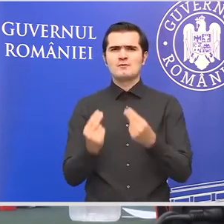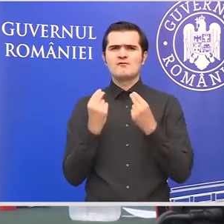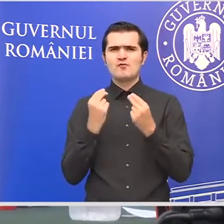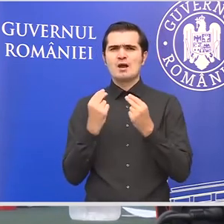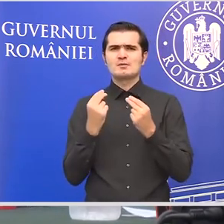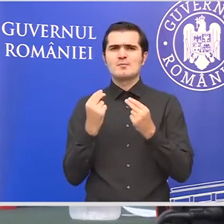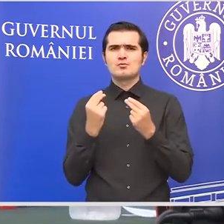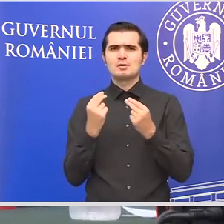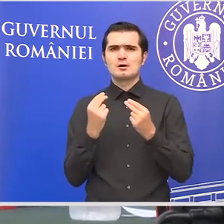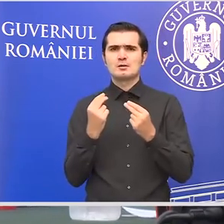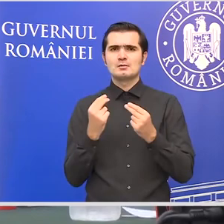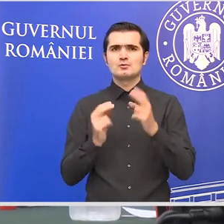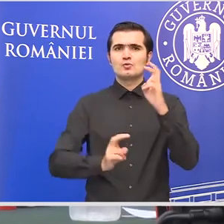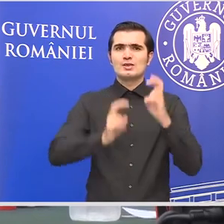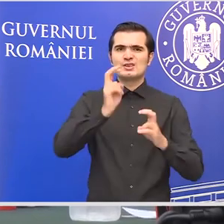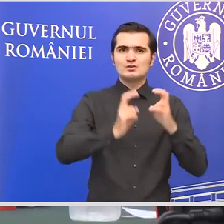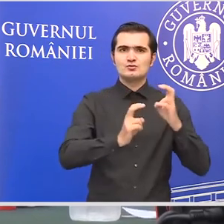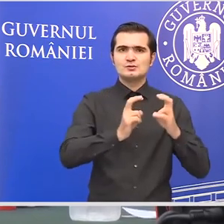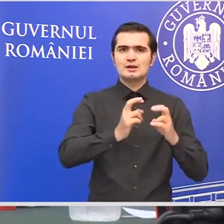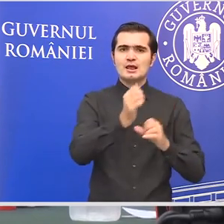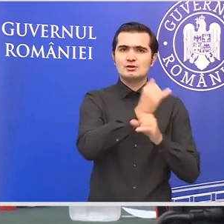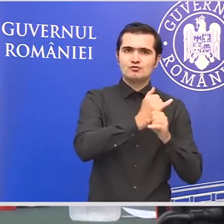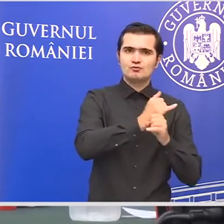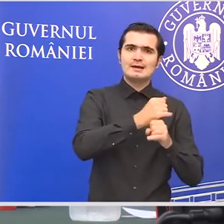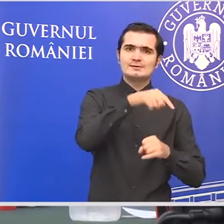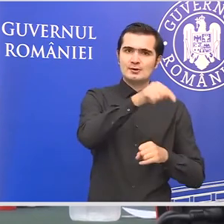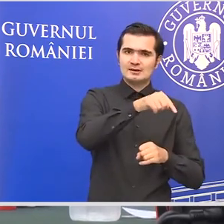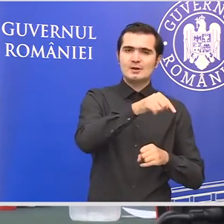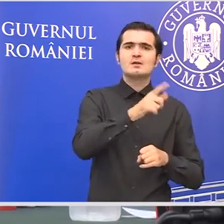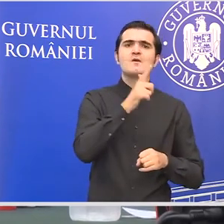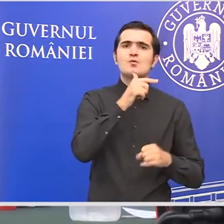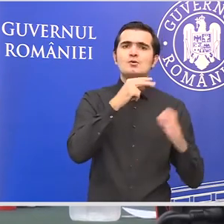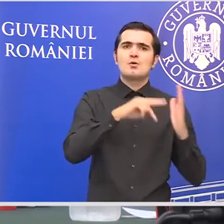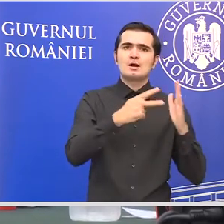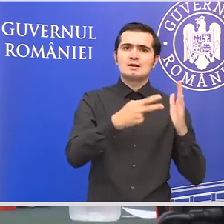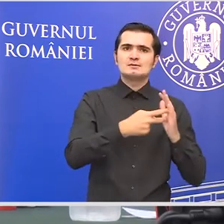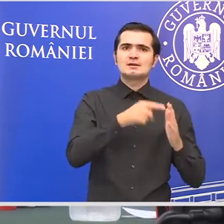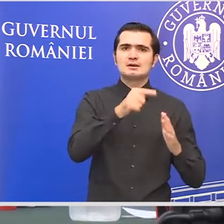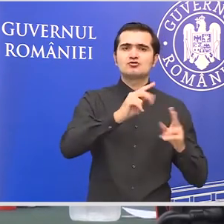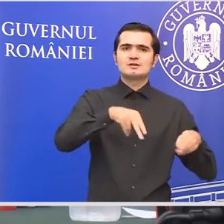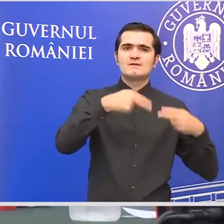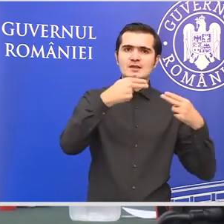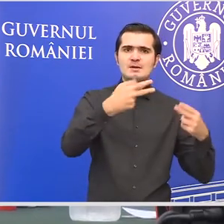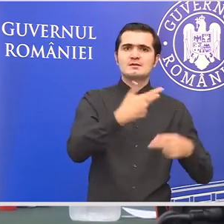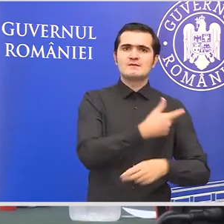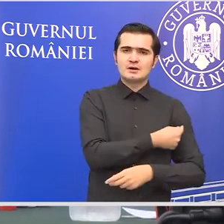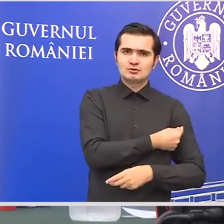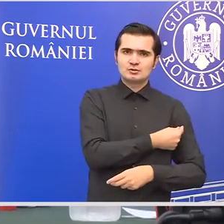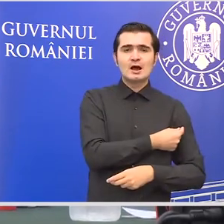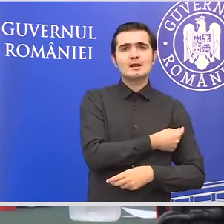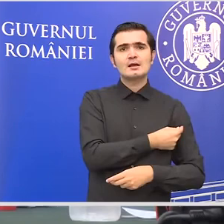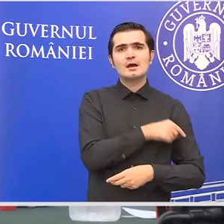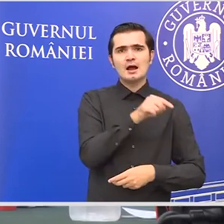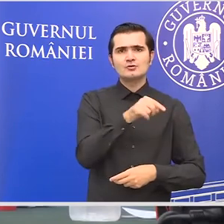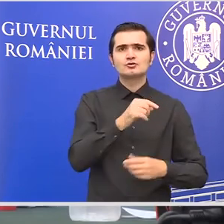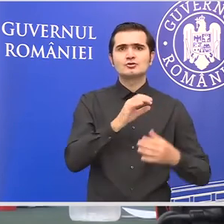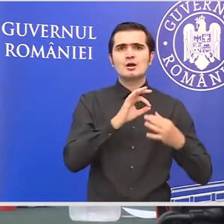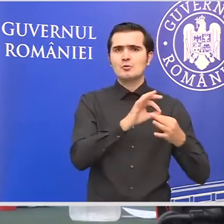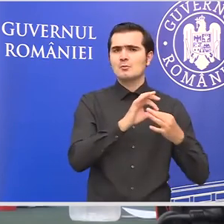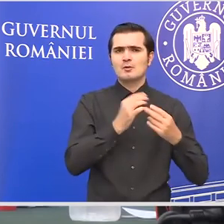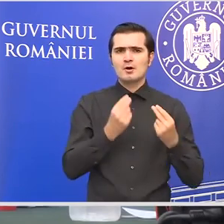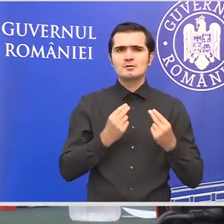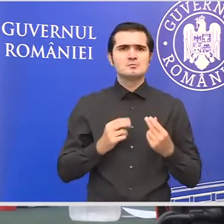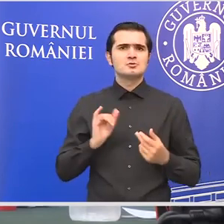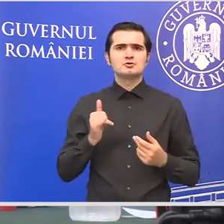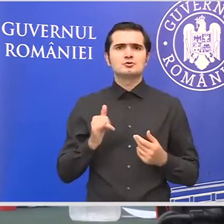între instituțiile din județele respective unde se organizează astfel de evenimente de vaccinare. Din punctul